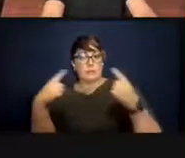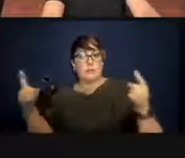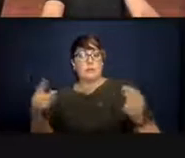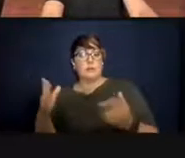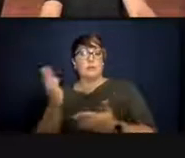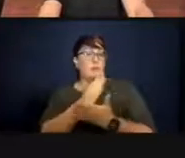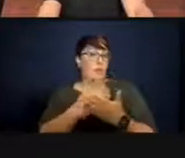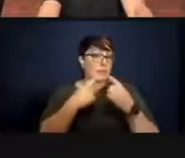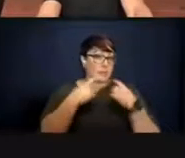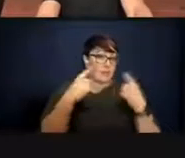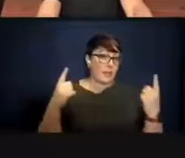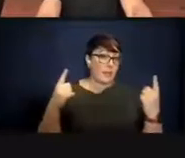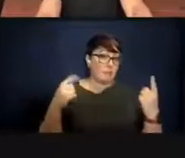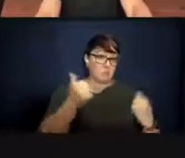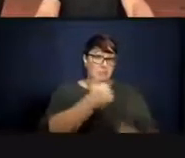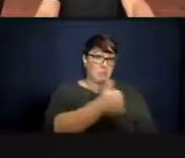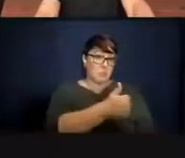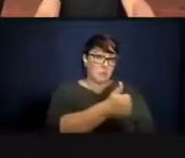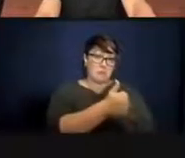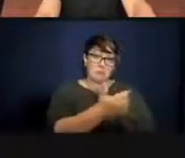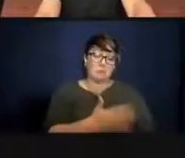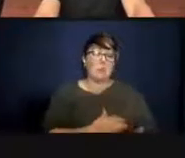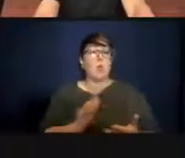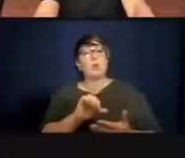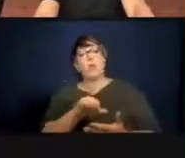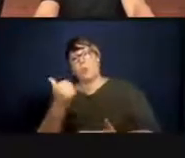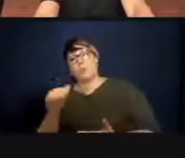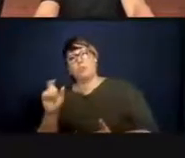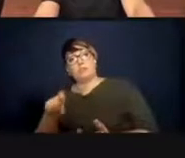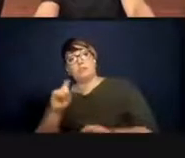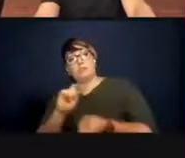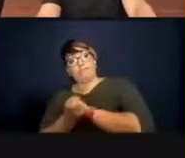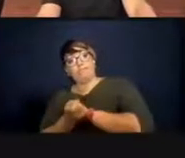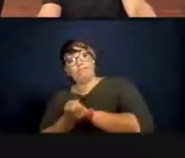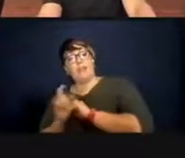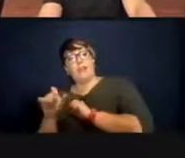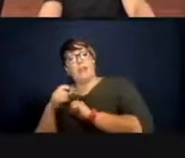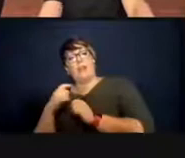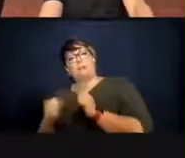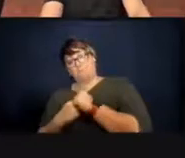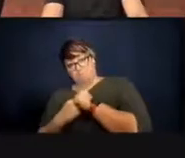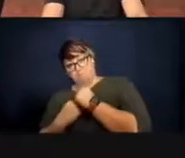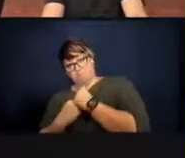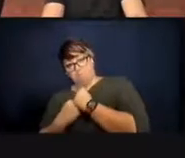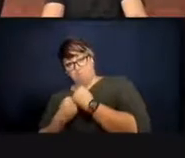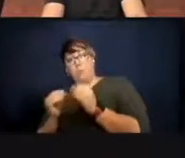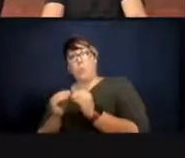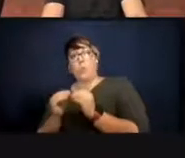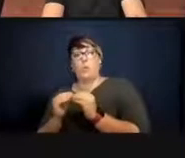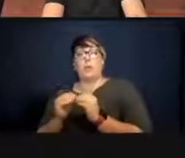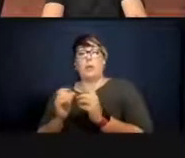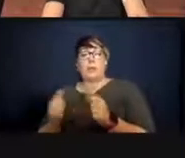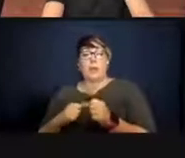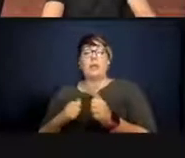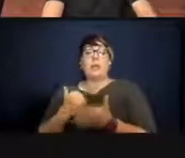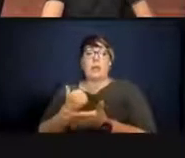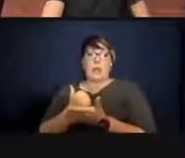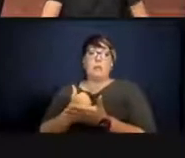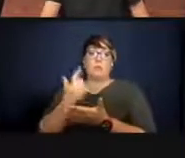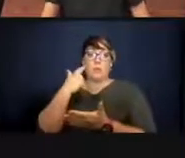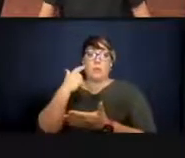wanafunzi hao mkono kwa kazi hiyo. Alafu ikiwa